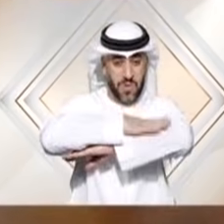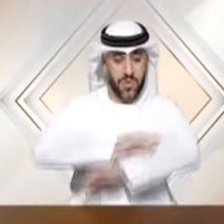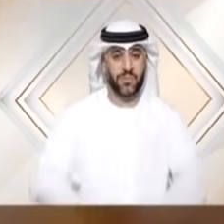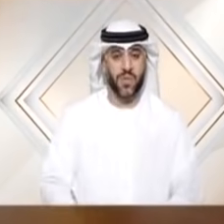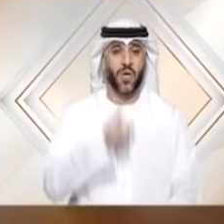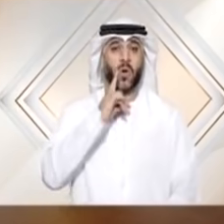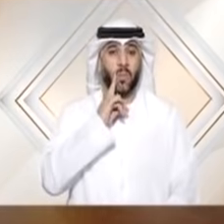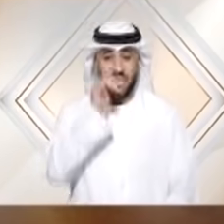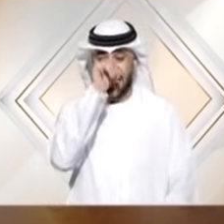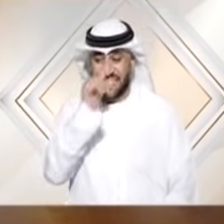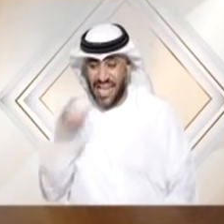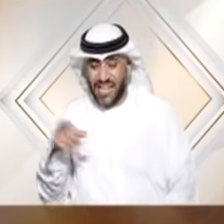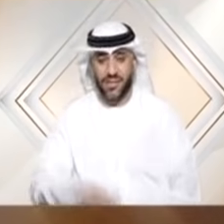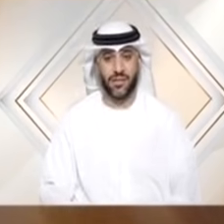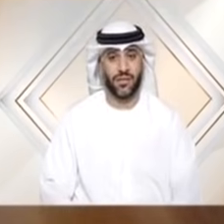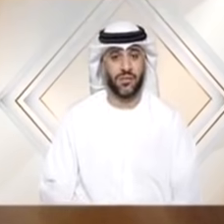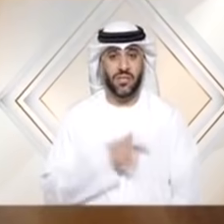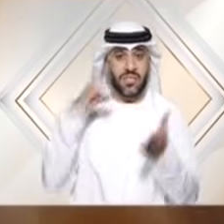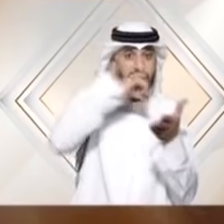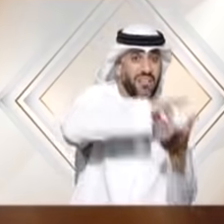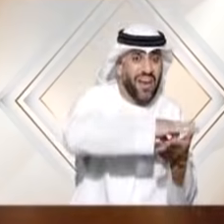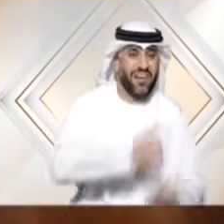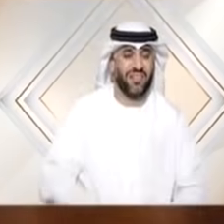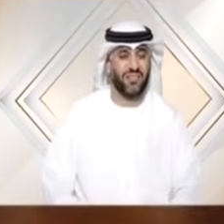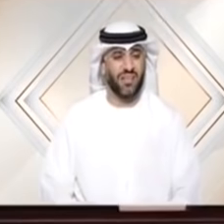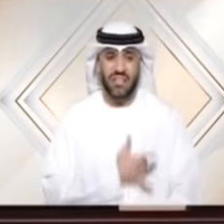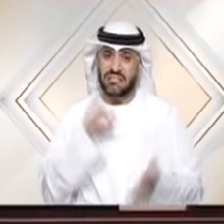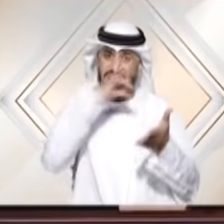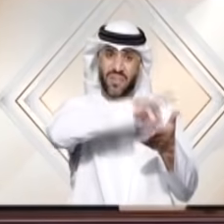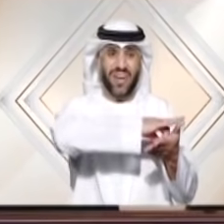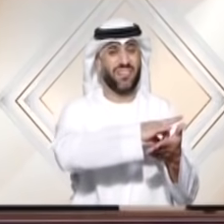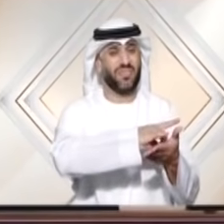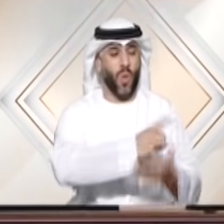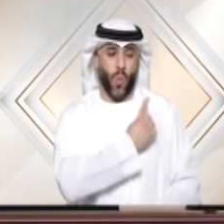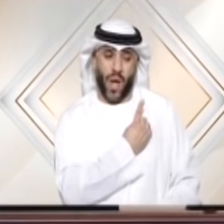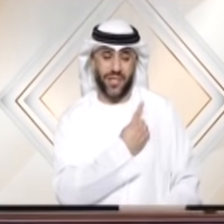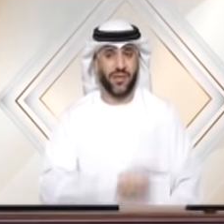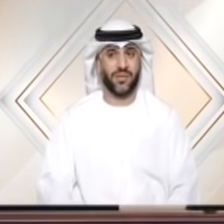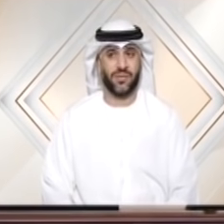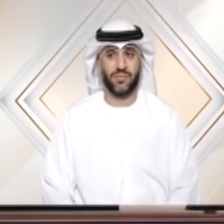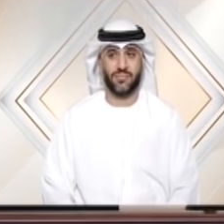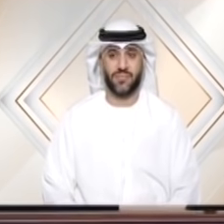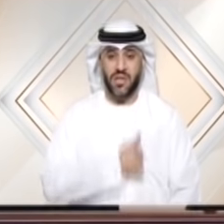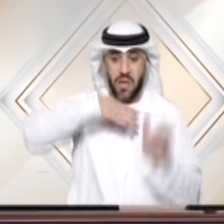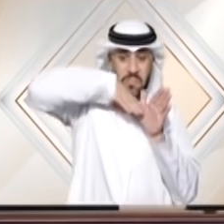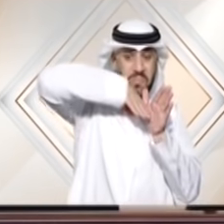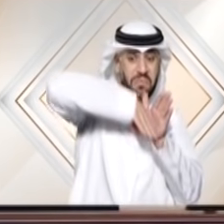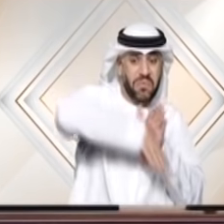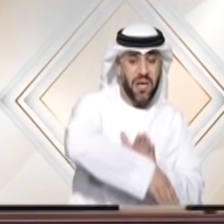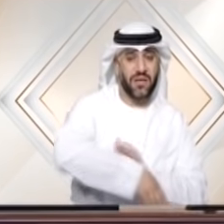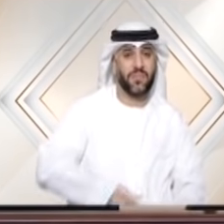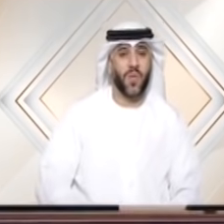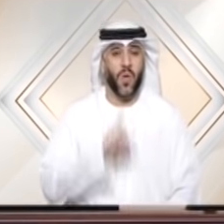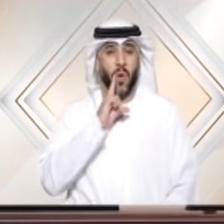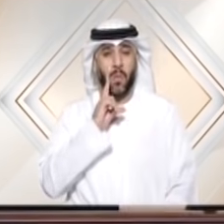الان زعلانه مني، انت في غربه حكم غريق، كانك انت غريقه، وتقول للام وفري المال حتى لا اغرق، ثم الام تعطي